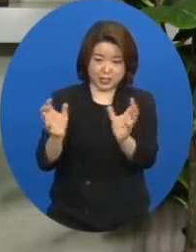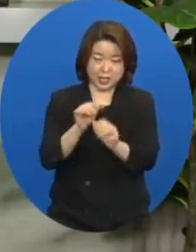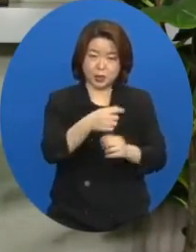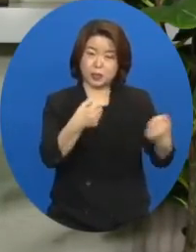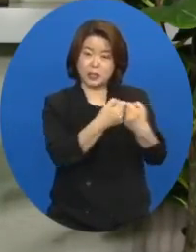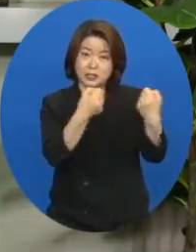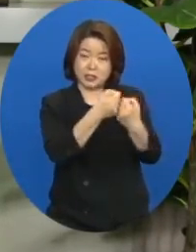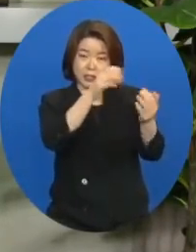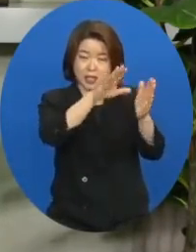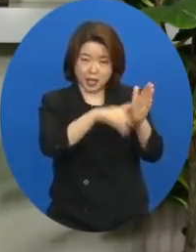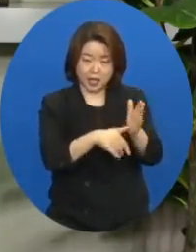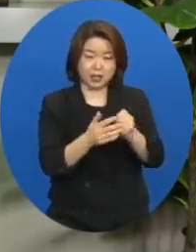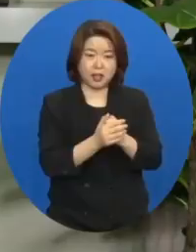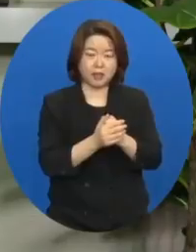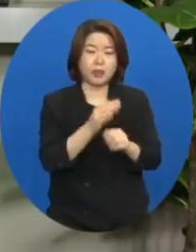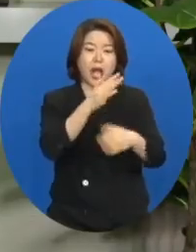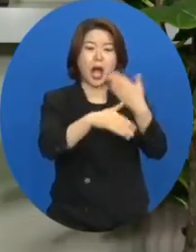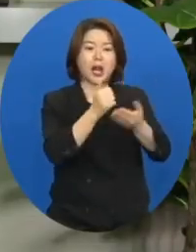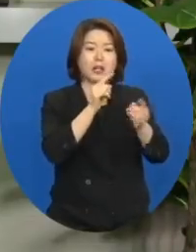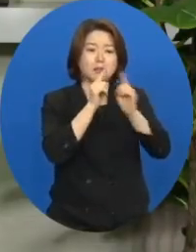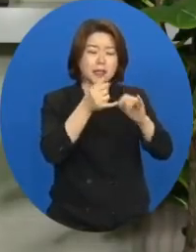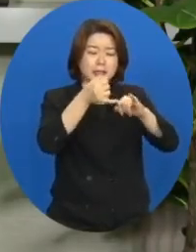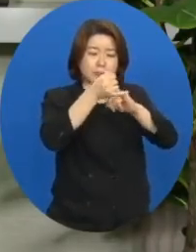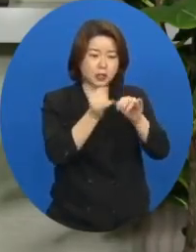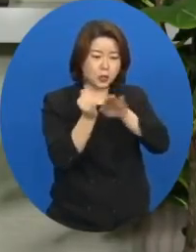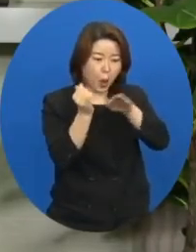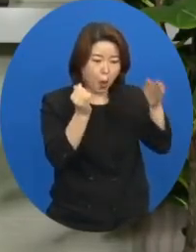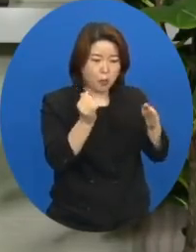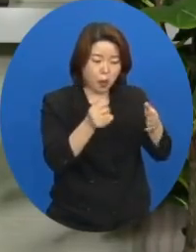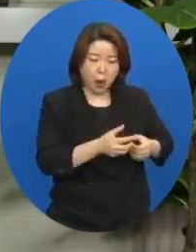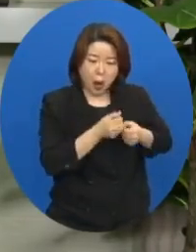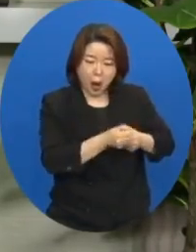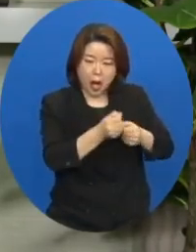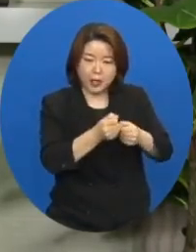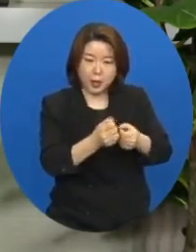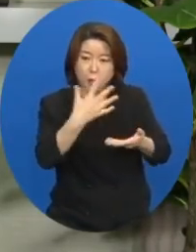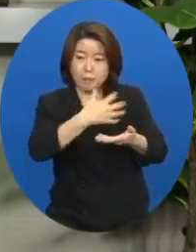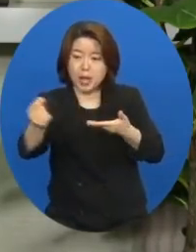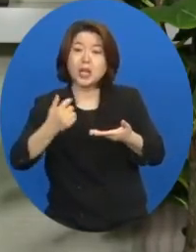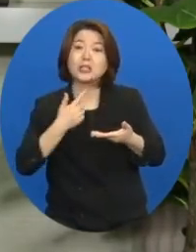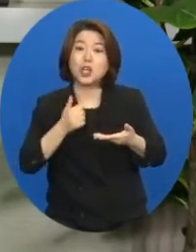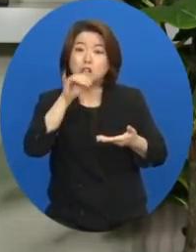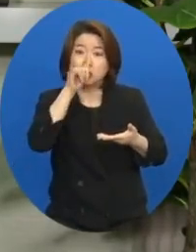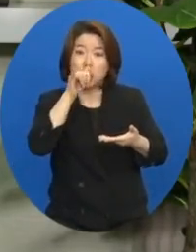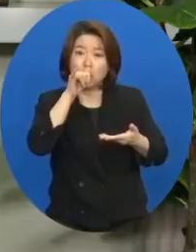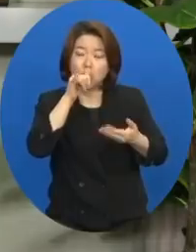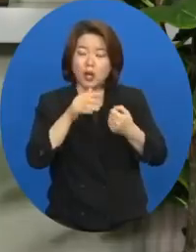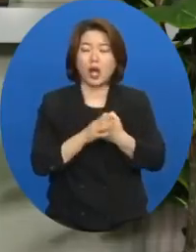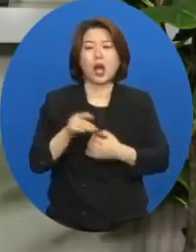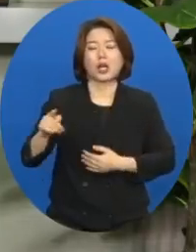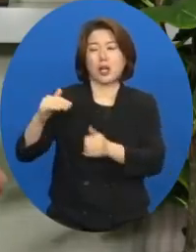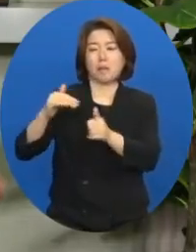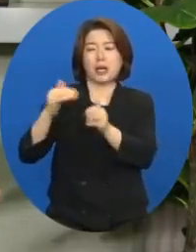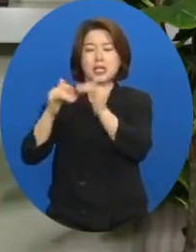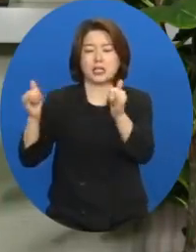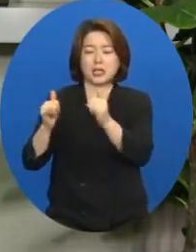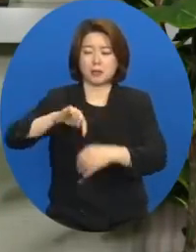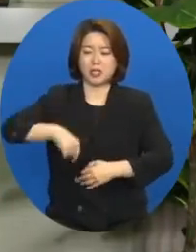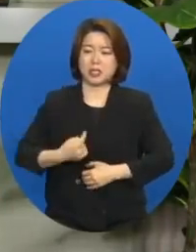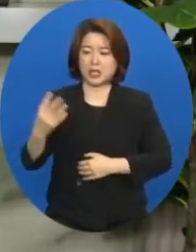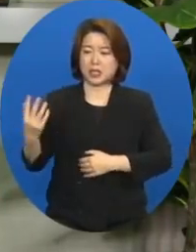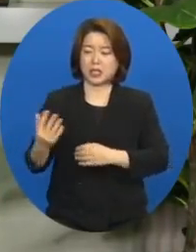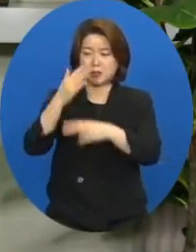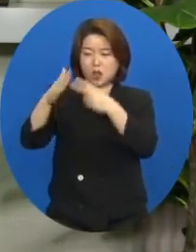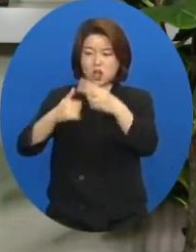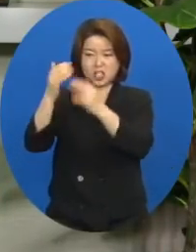나갔다가 빼앗긴 적이 있습니다. 그 여와의 법괴를 블레셋 사람들이 자기 신전에 갖다 두었는데